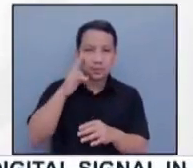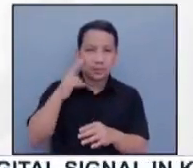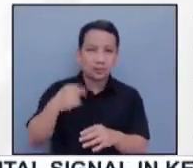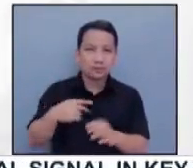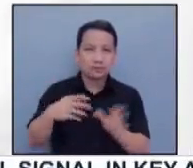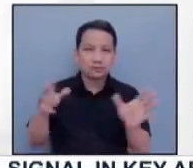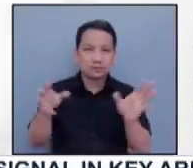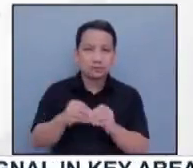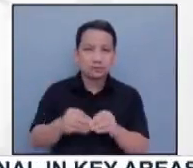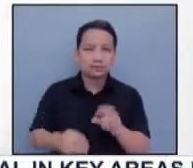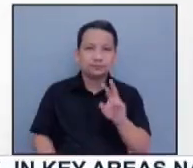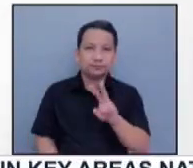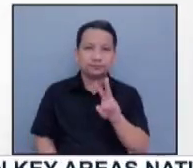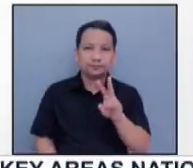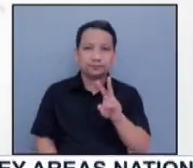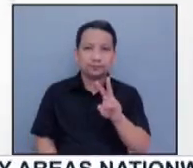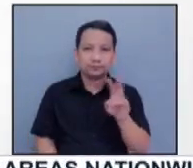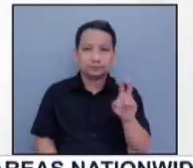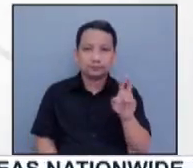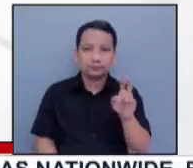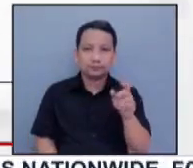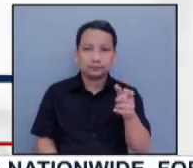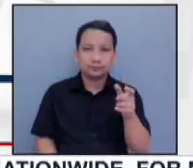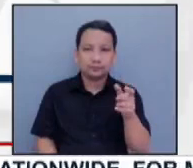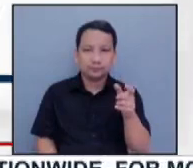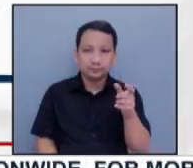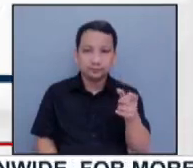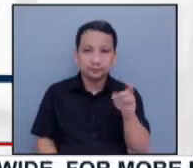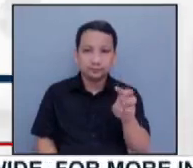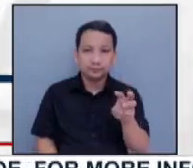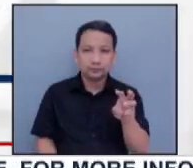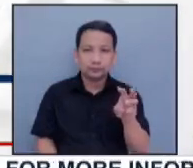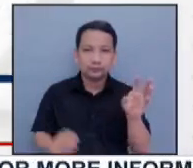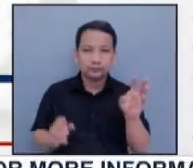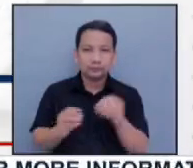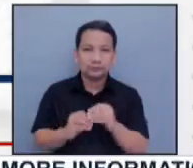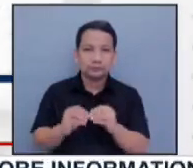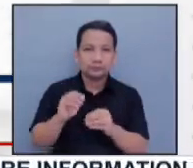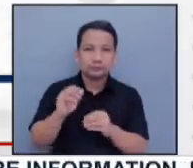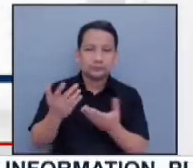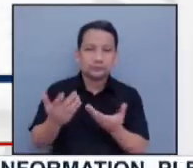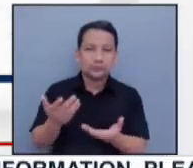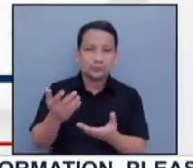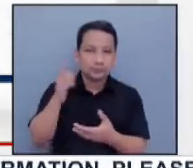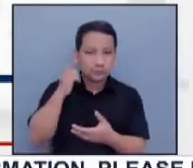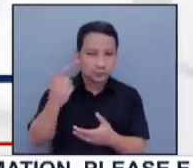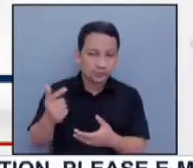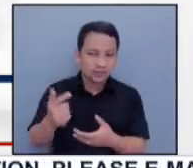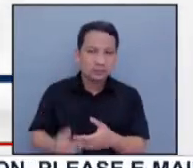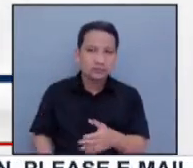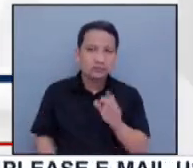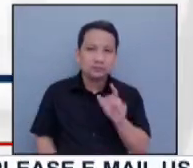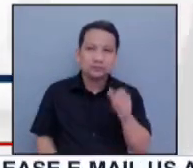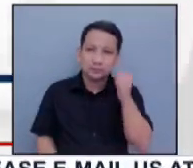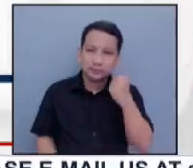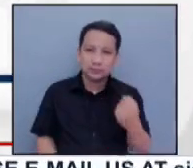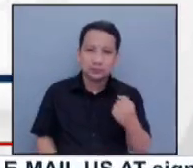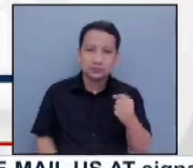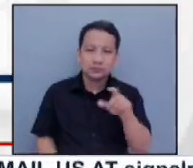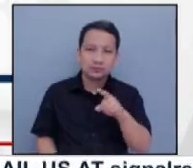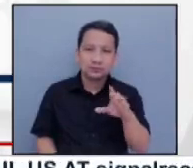ng 226 na medalya, kung saan 52 dito ang ginto, 70 ang silver at 104